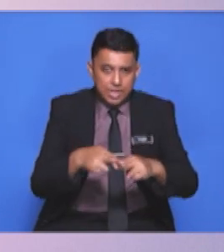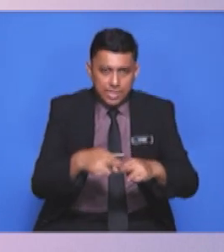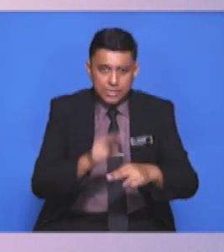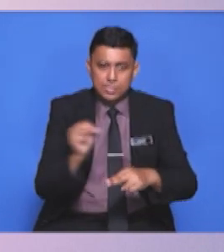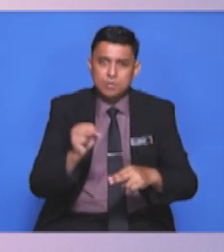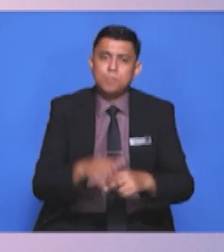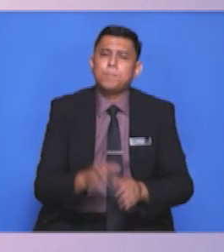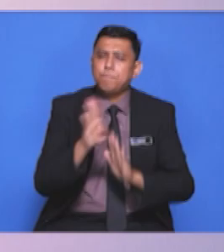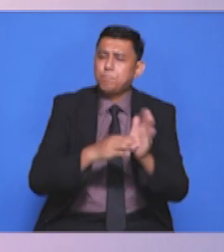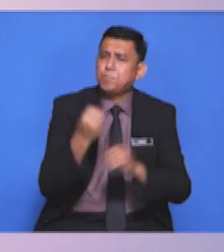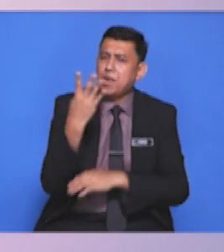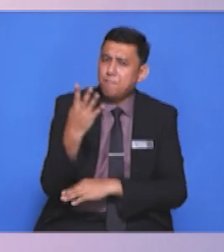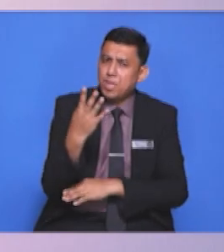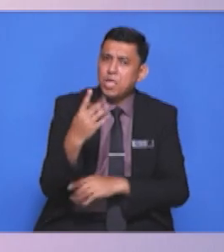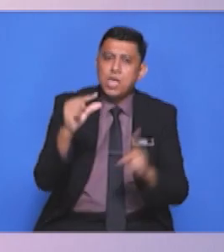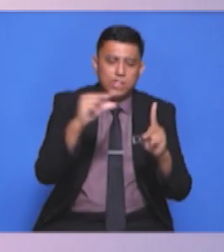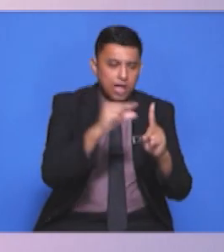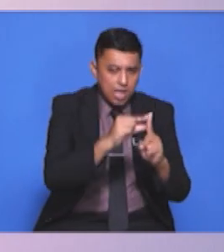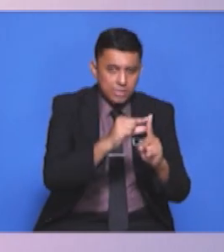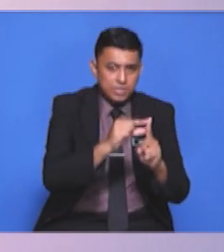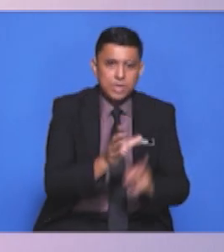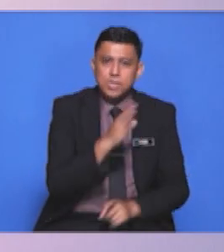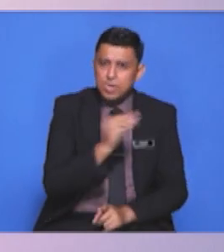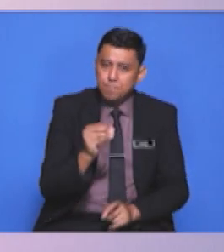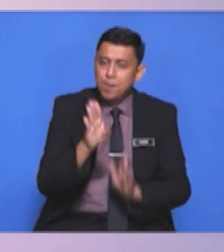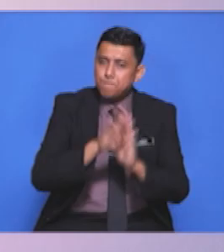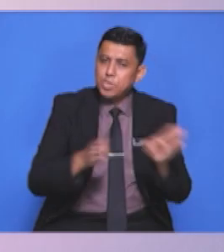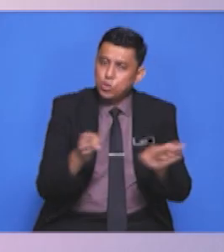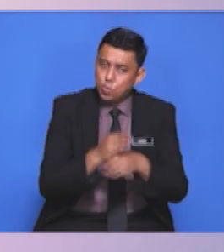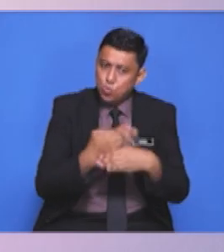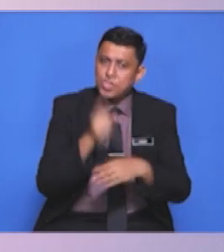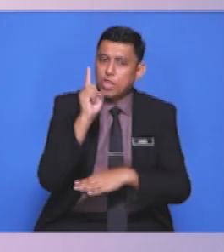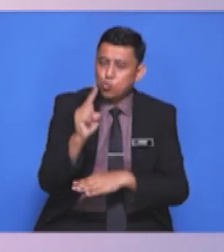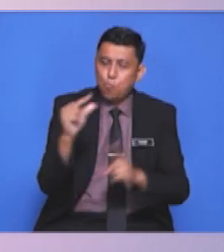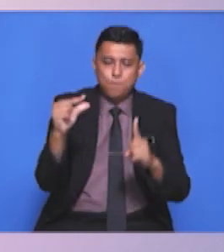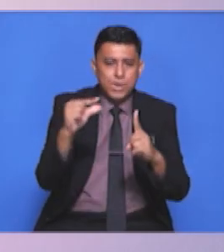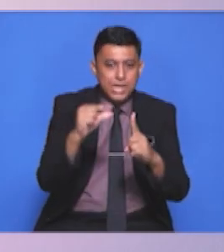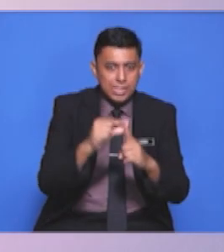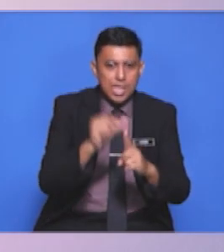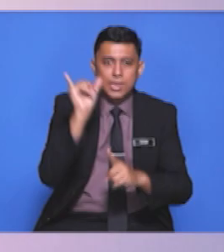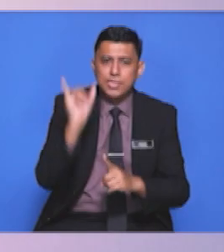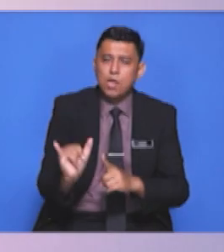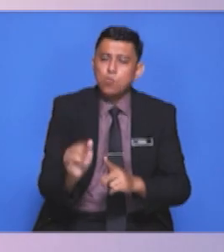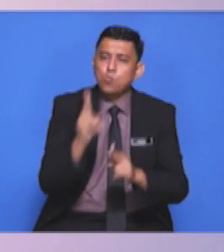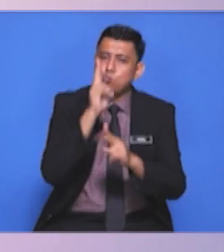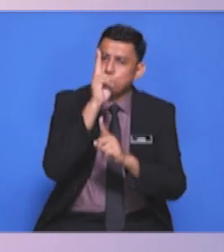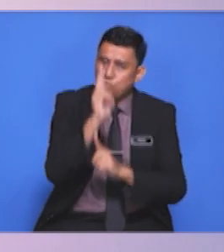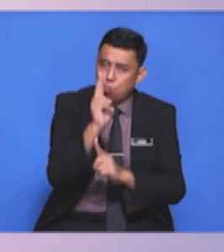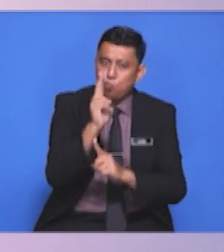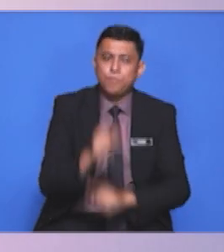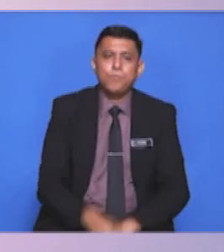singkatan beberapa perkataan dan membentuk satu perkataan yang